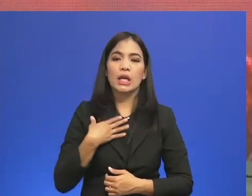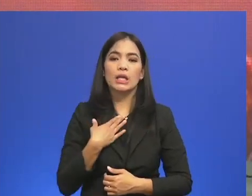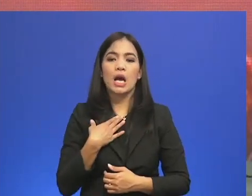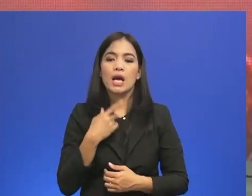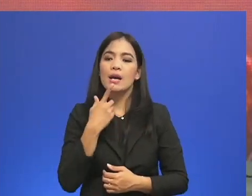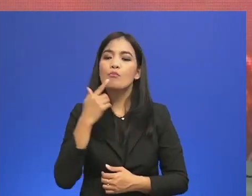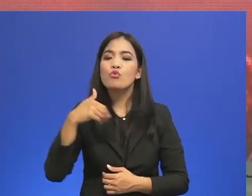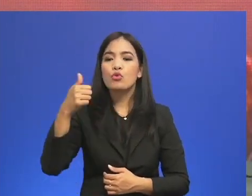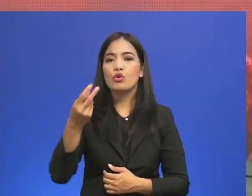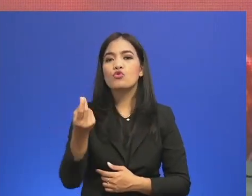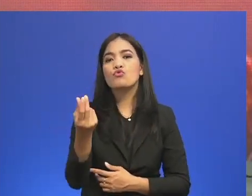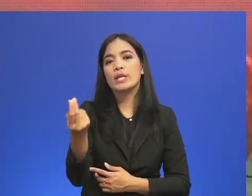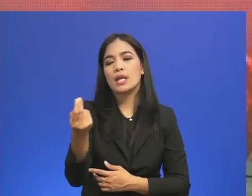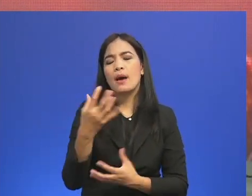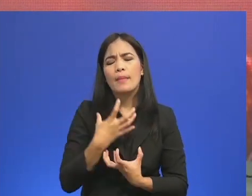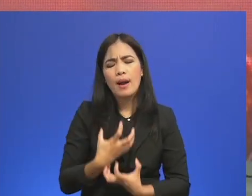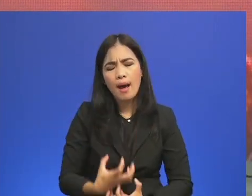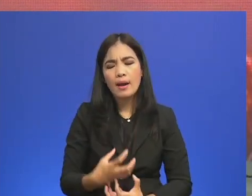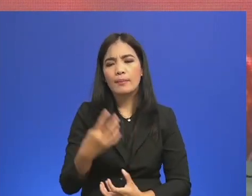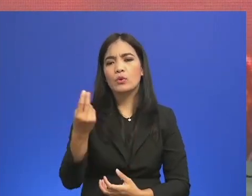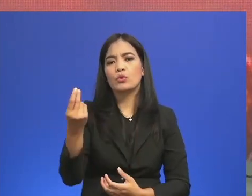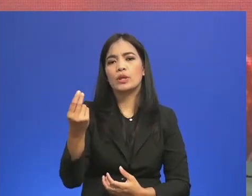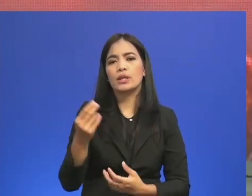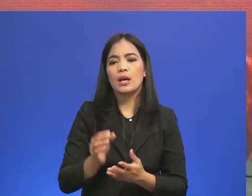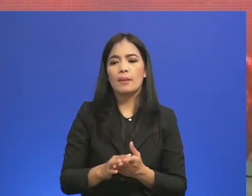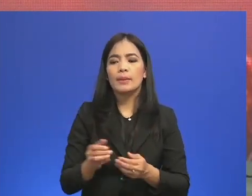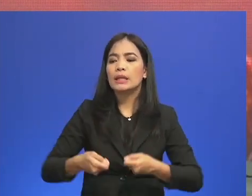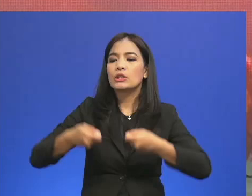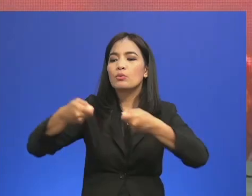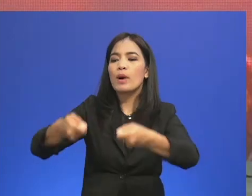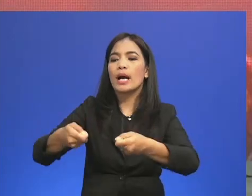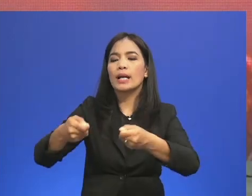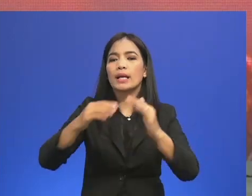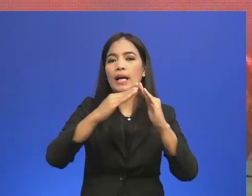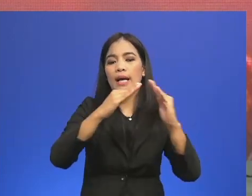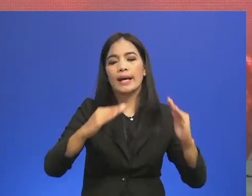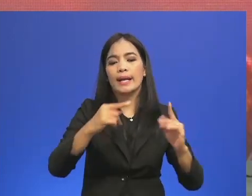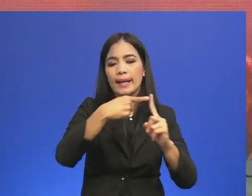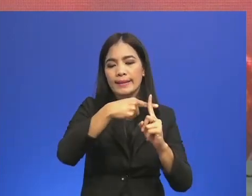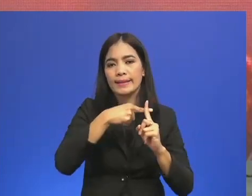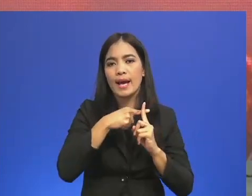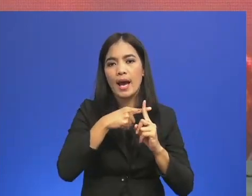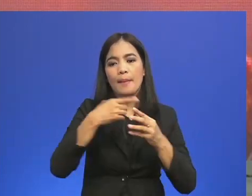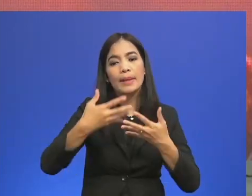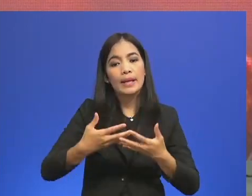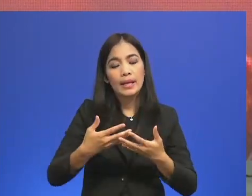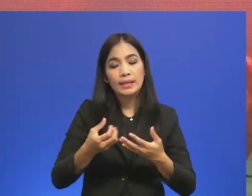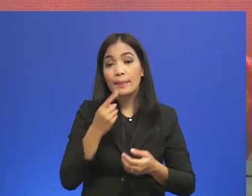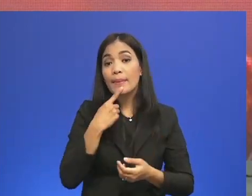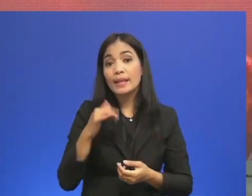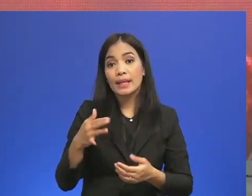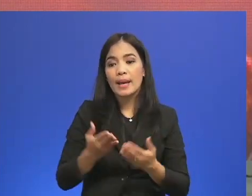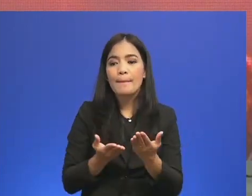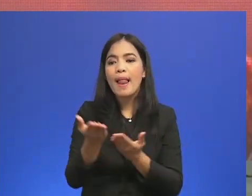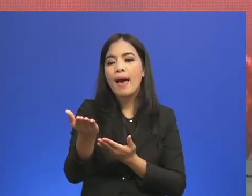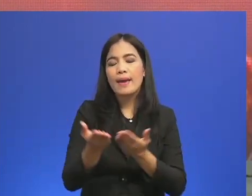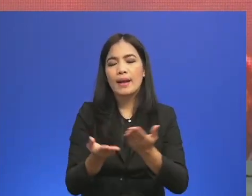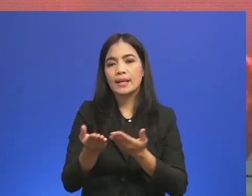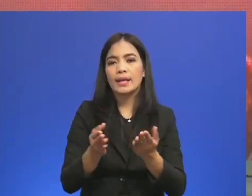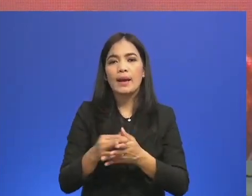duitnya. Saya berharap uangnya bisa disumbangkan ke gereja, meringankan beban pelayanan